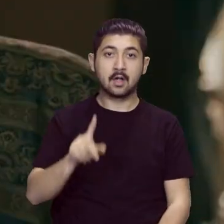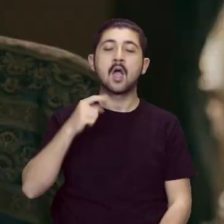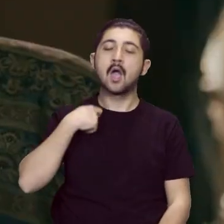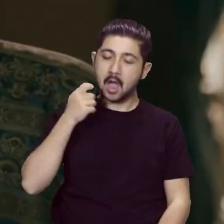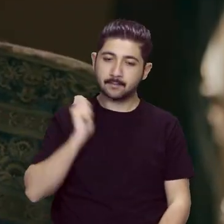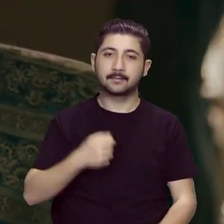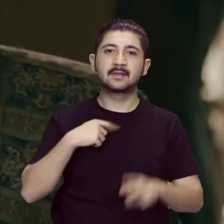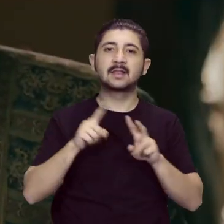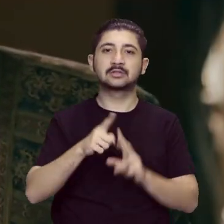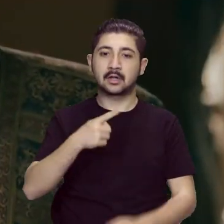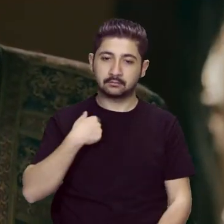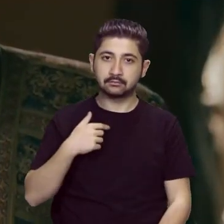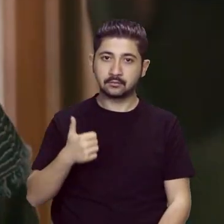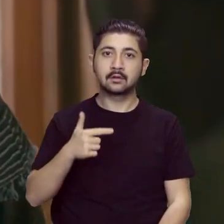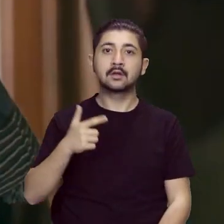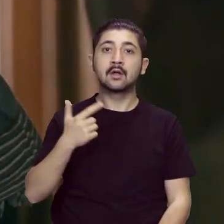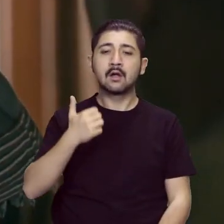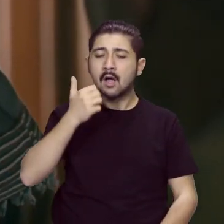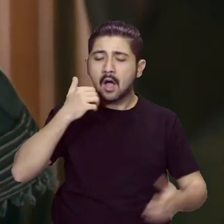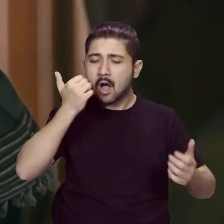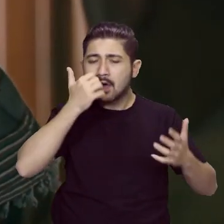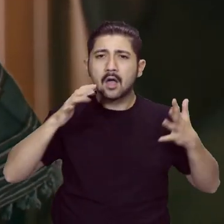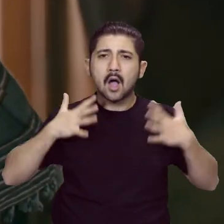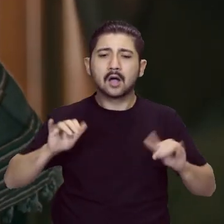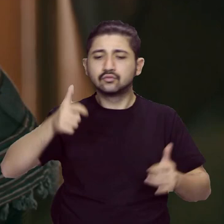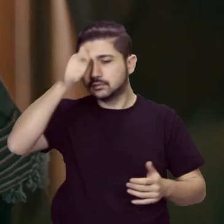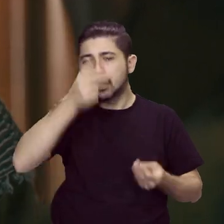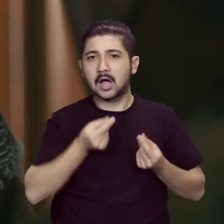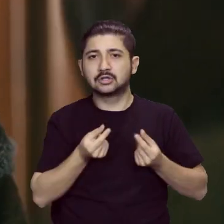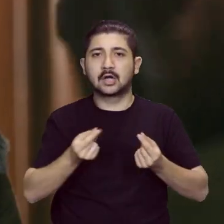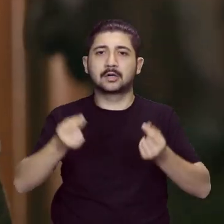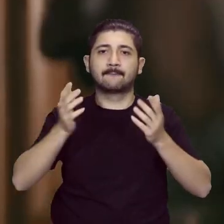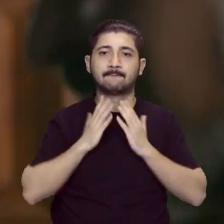Necir Hazretleri. Güzel. Kan gövdeyi götürdü. Türkler kaçmaya başladı.